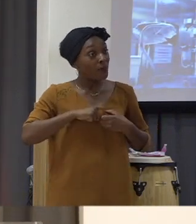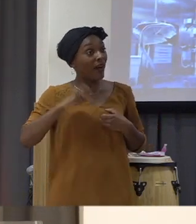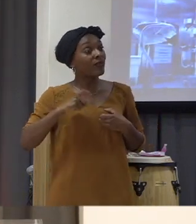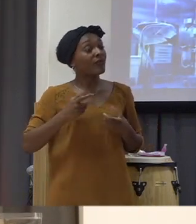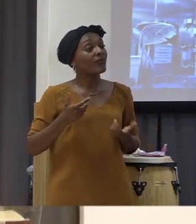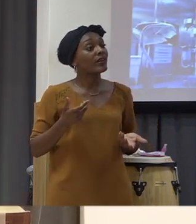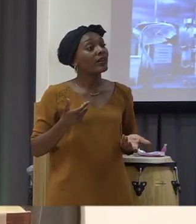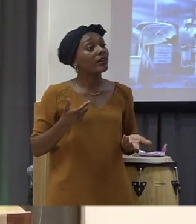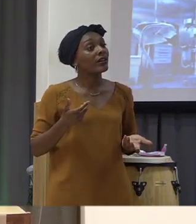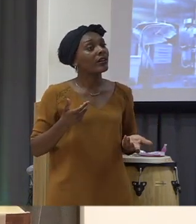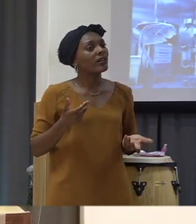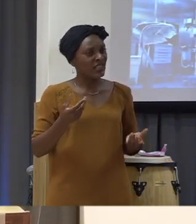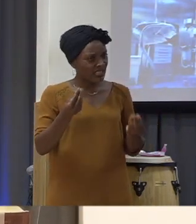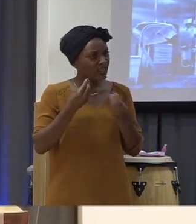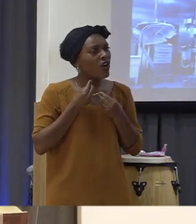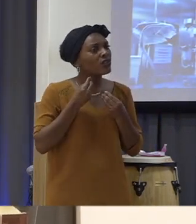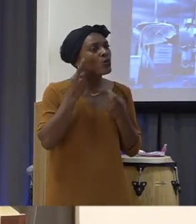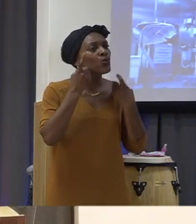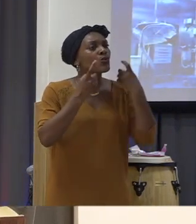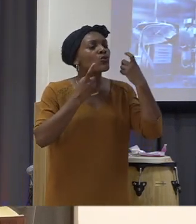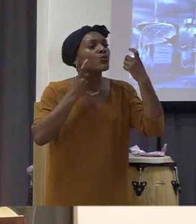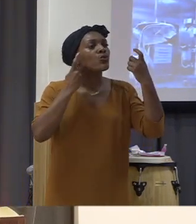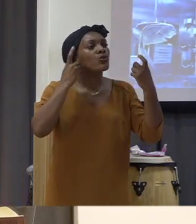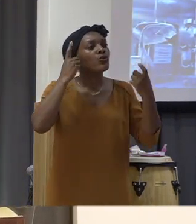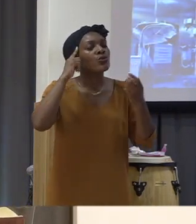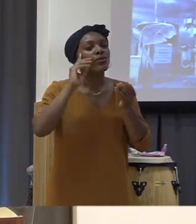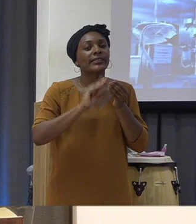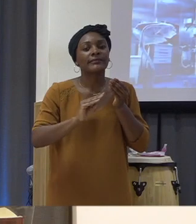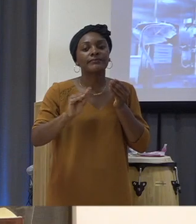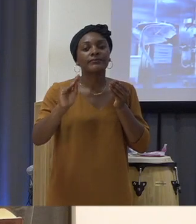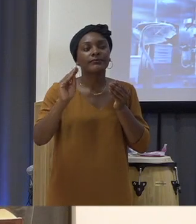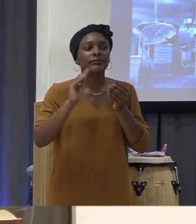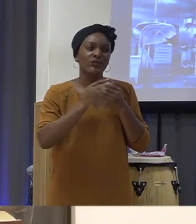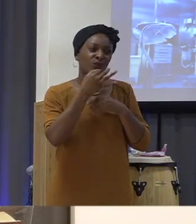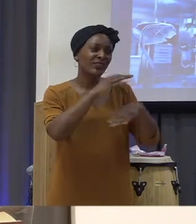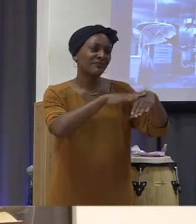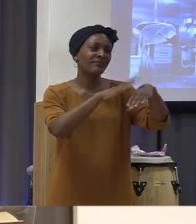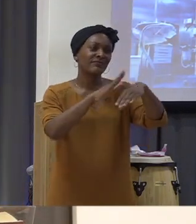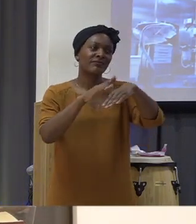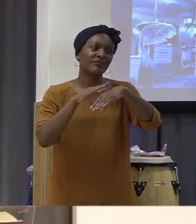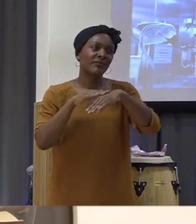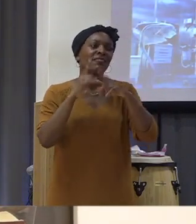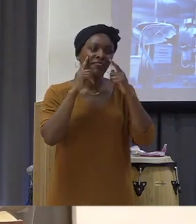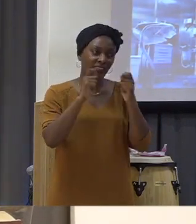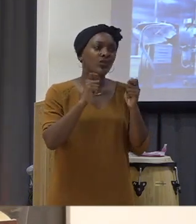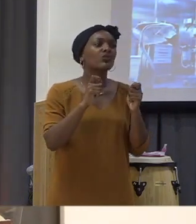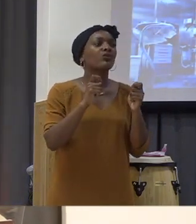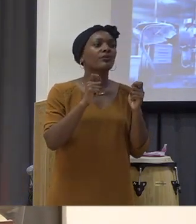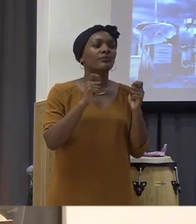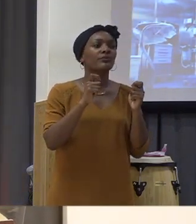Ça oblige à s'interroger. Donc je vous dis, je vous mets en garde, faites